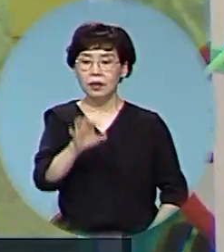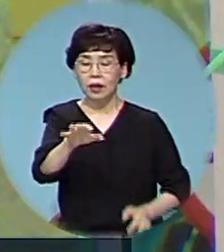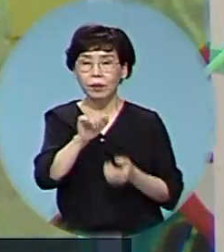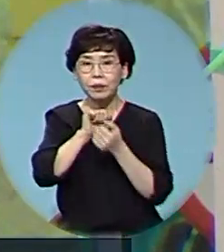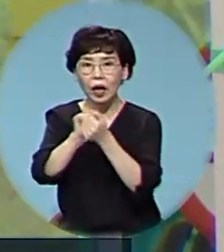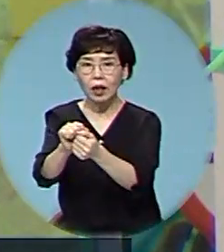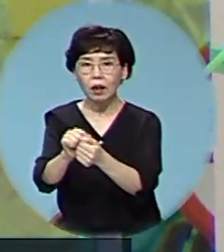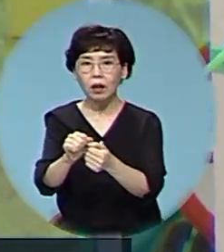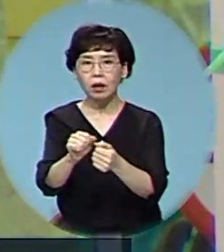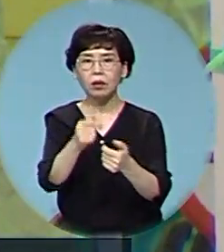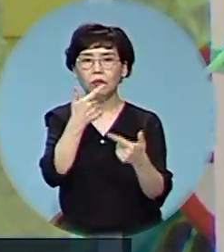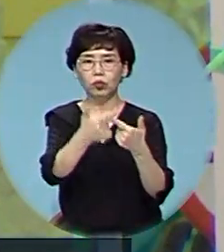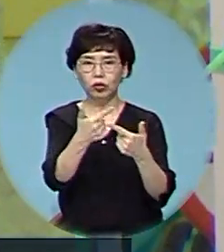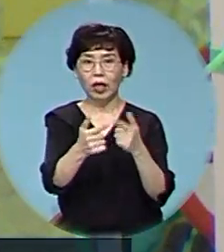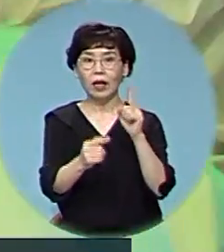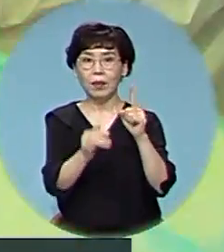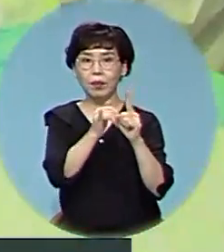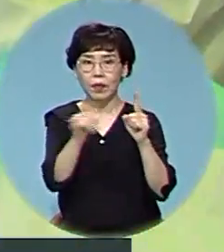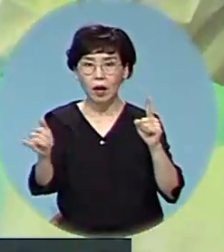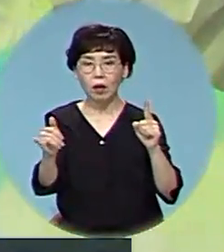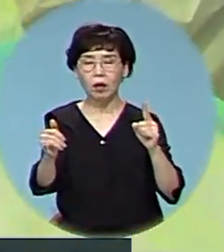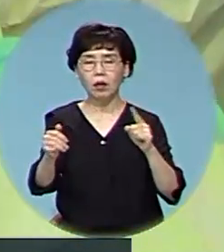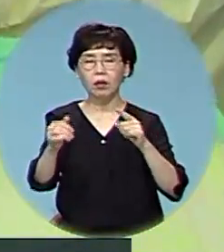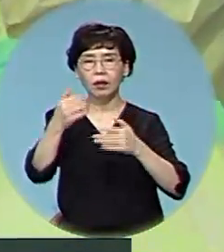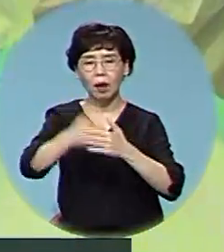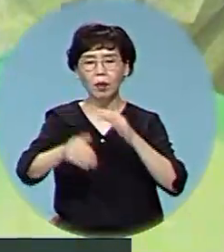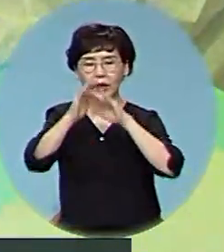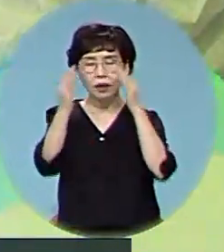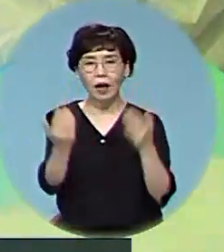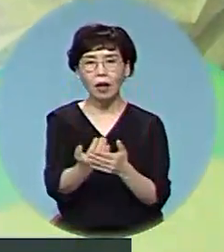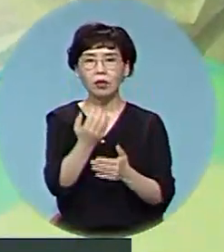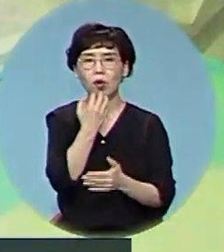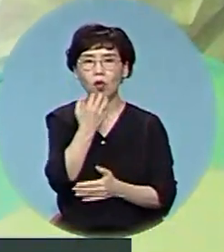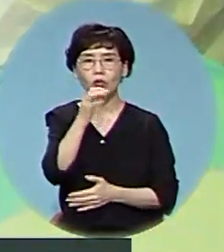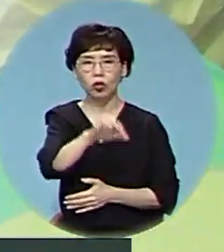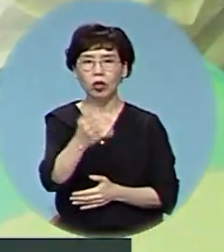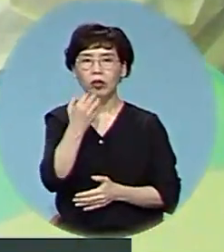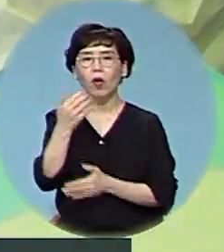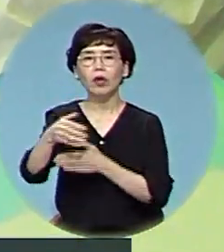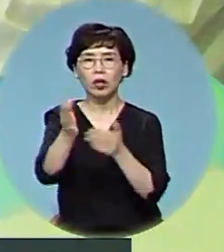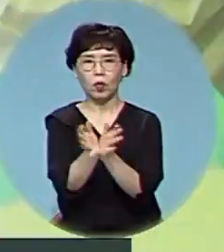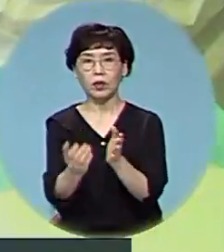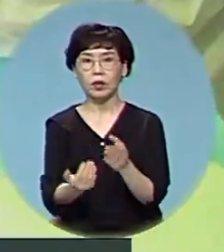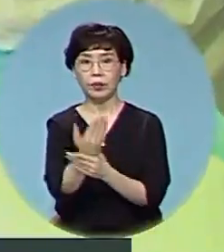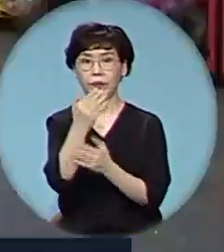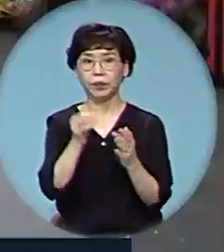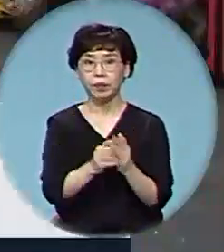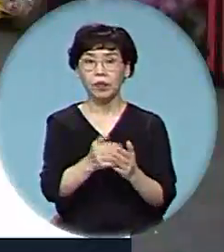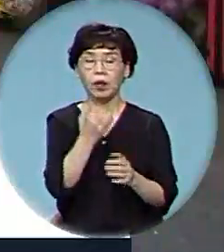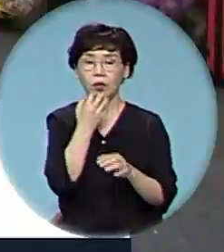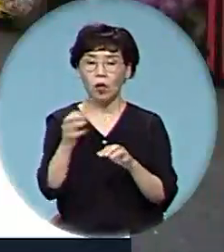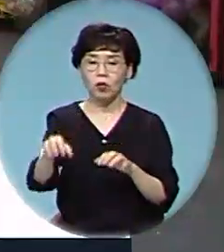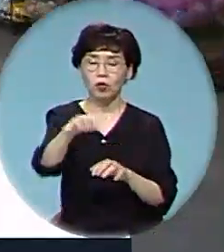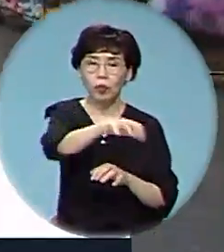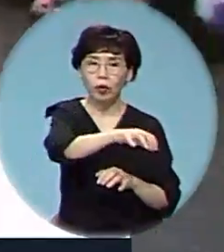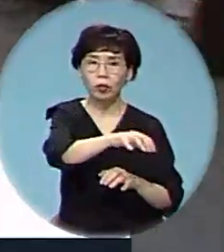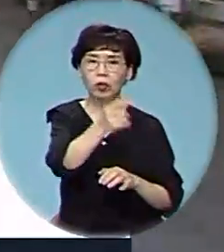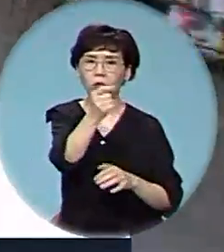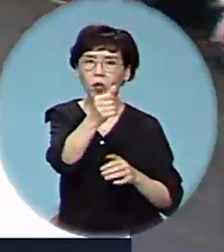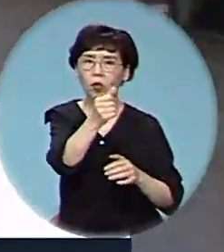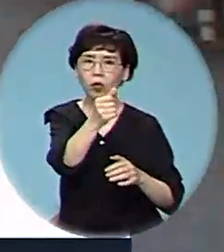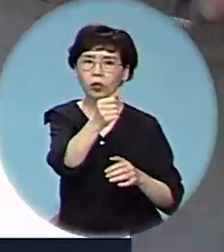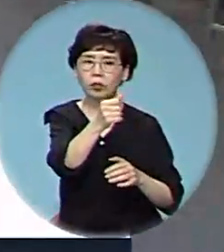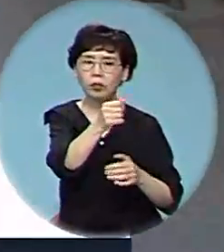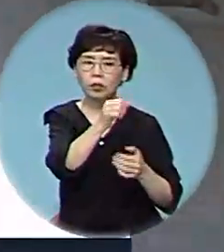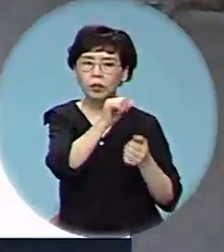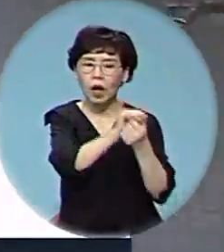발생은 부산 확진자 1명을 제외하면 모두 서울과 경기도에서 나왔습니다. 수도권을 중심으로 소규모